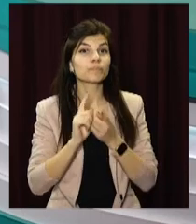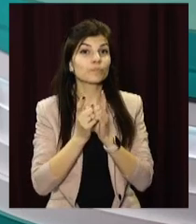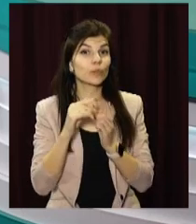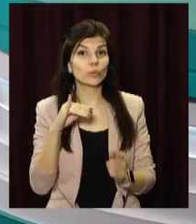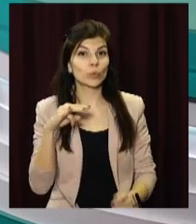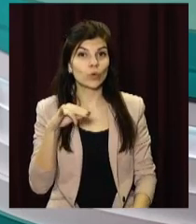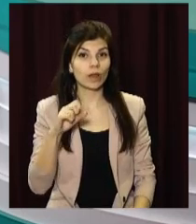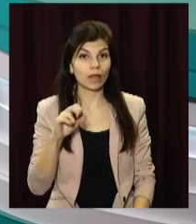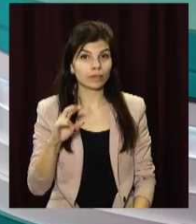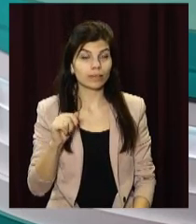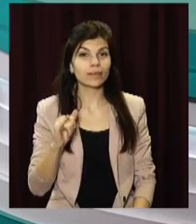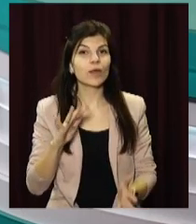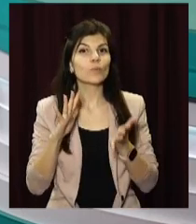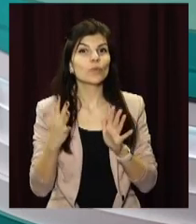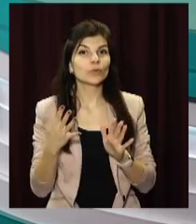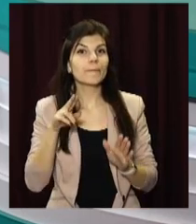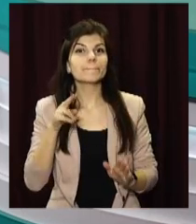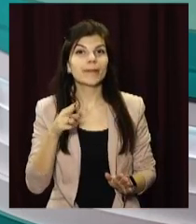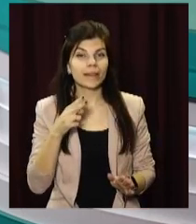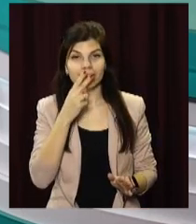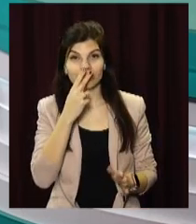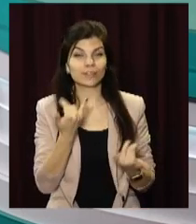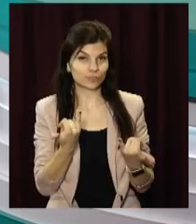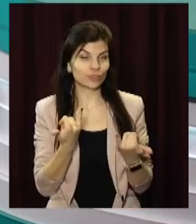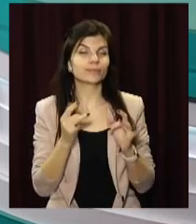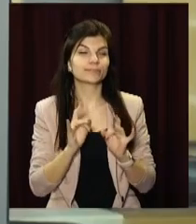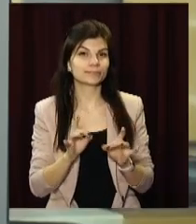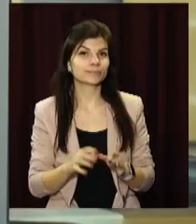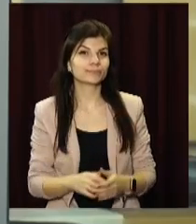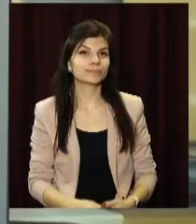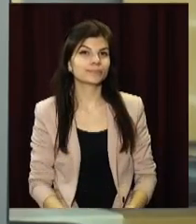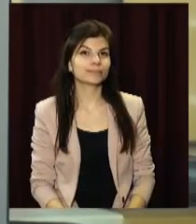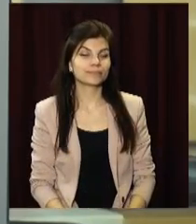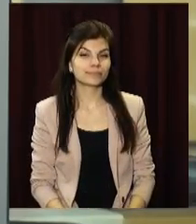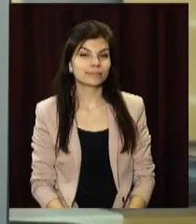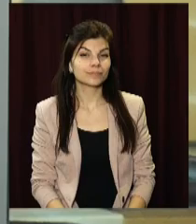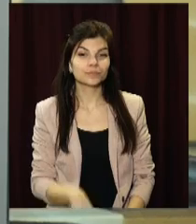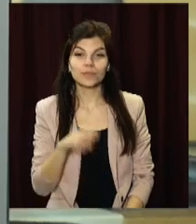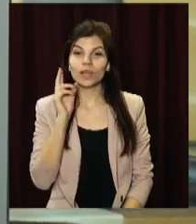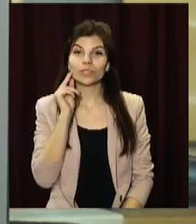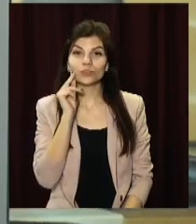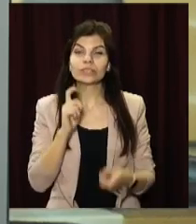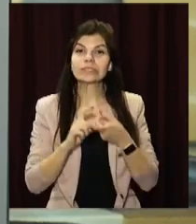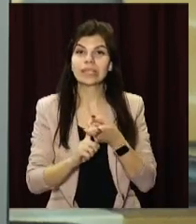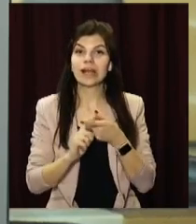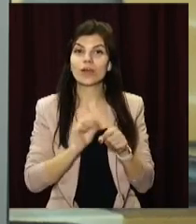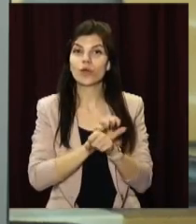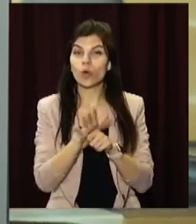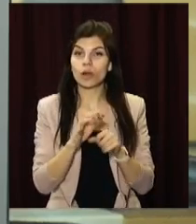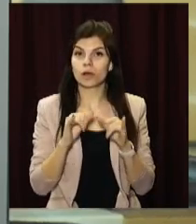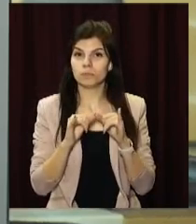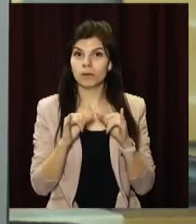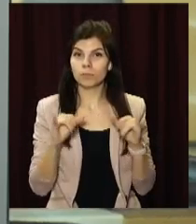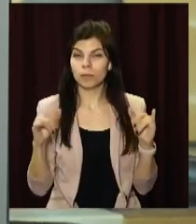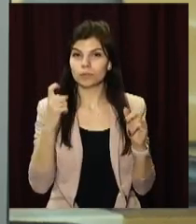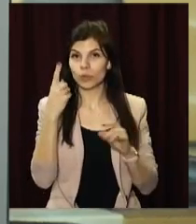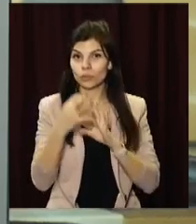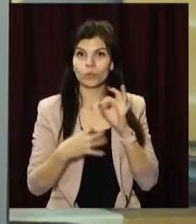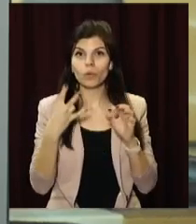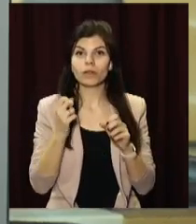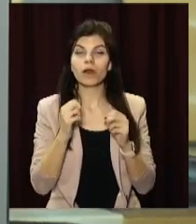Юліана Пуговкіна. І про події п'ятниці дивіться просто зараз. Число заражених короною зростає. За добу